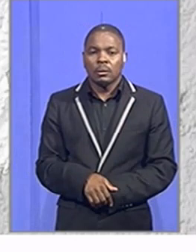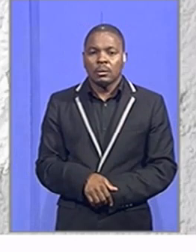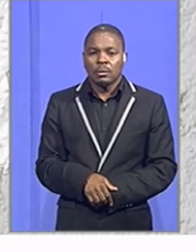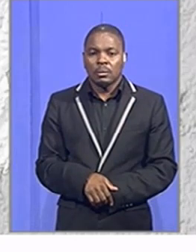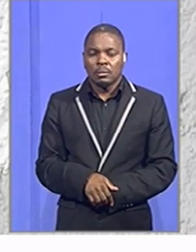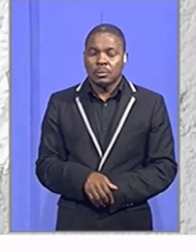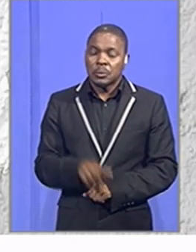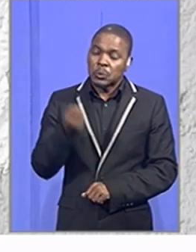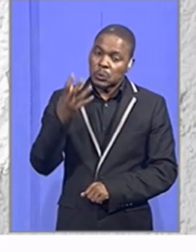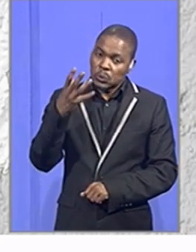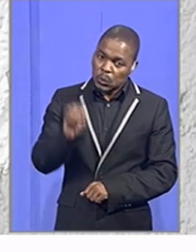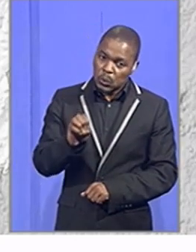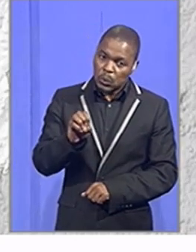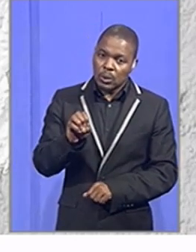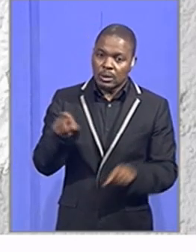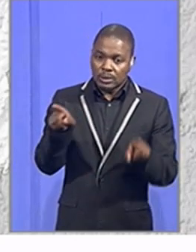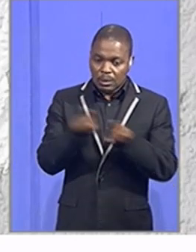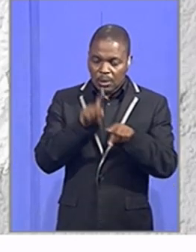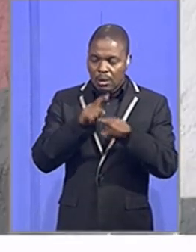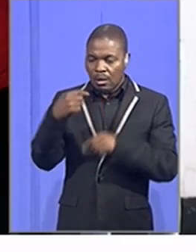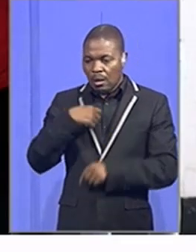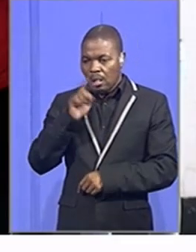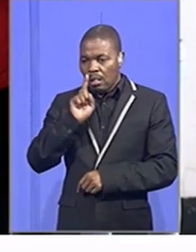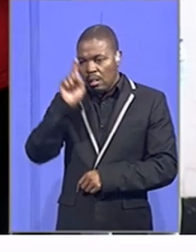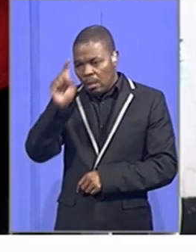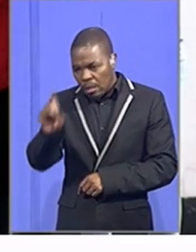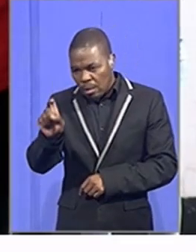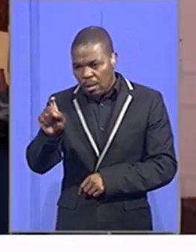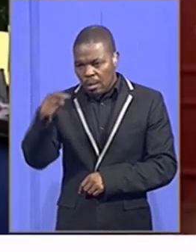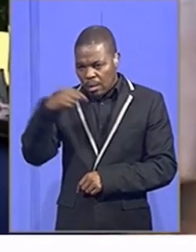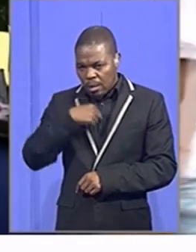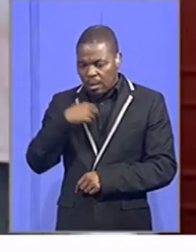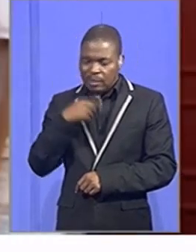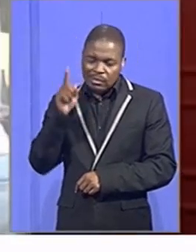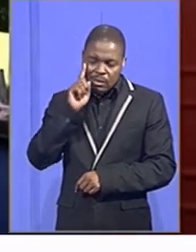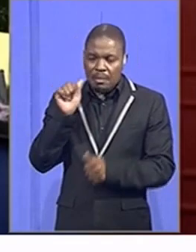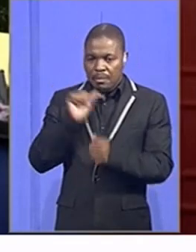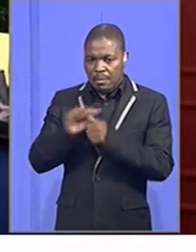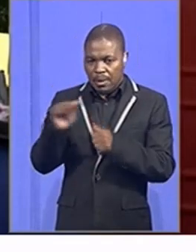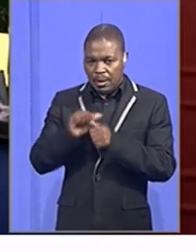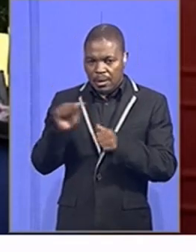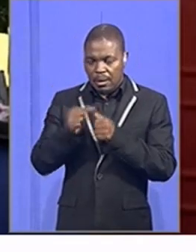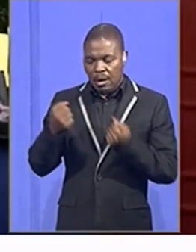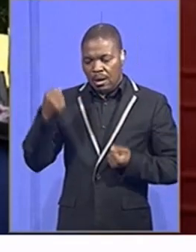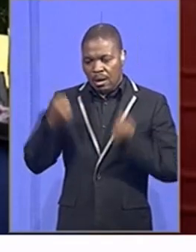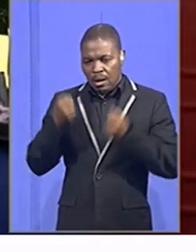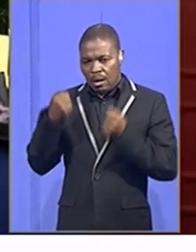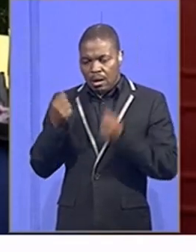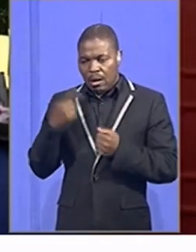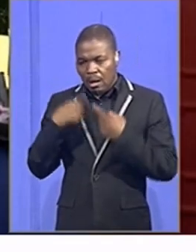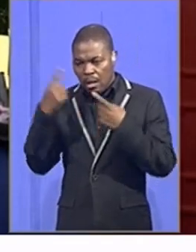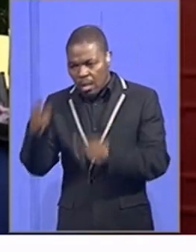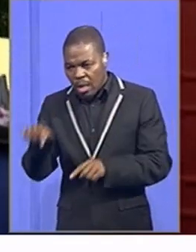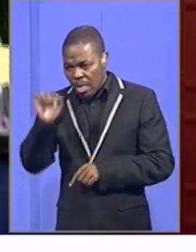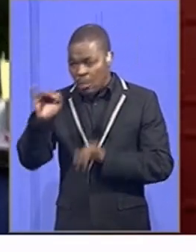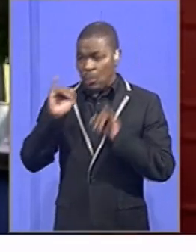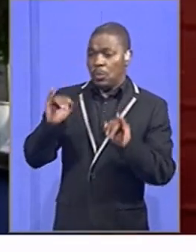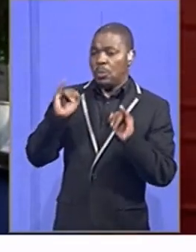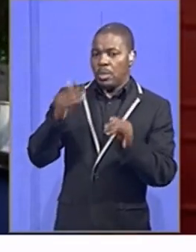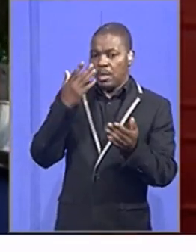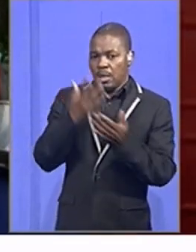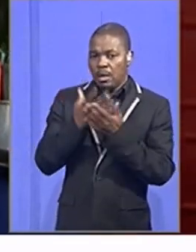So ebe ke ya kwa teng mara go tlogeng ga ke be ke rente ke tswe ke fela ke tshwere koloi ke re ge le gore go sele ga ambulance